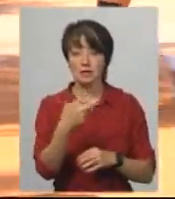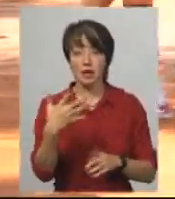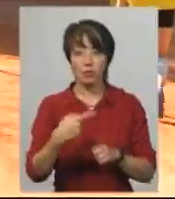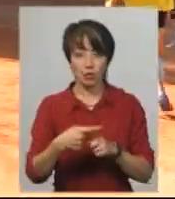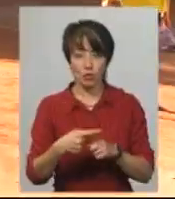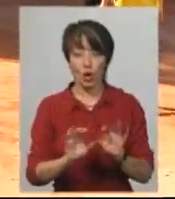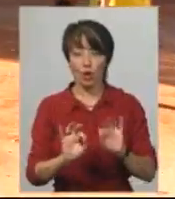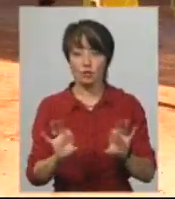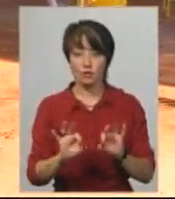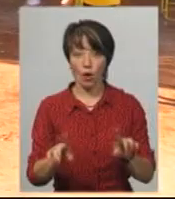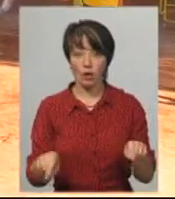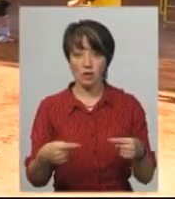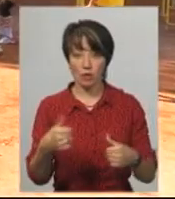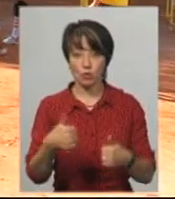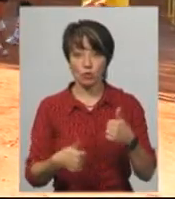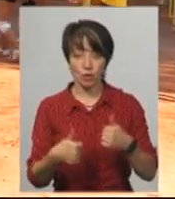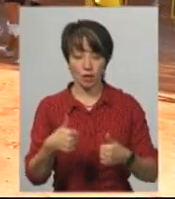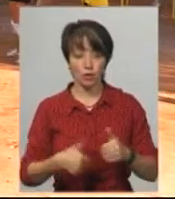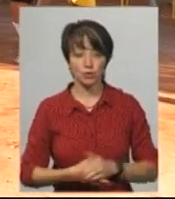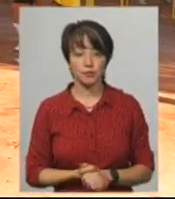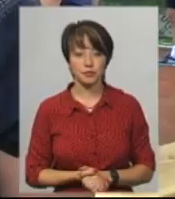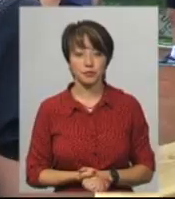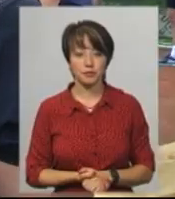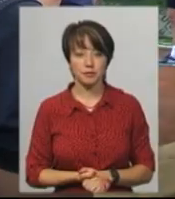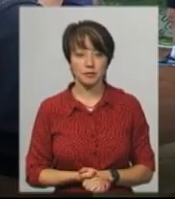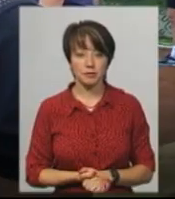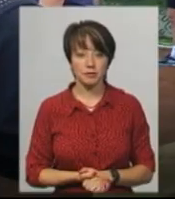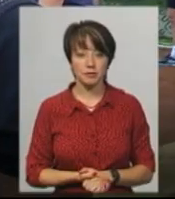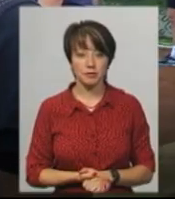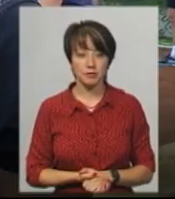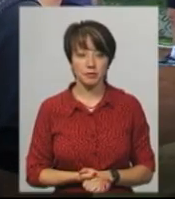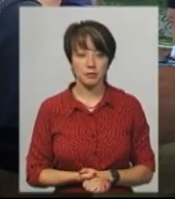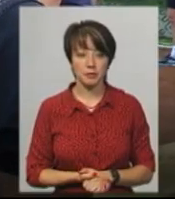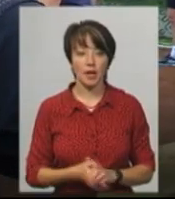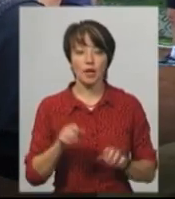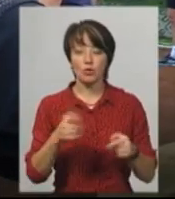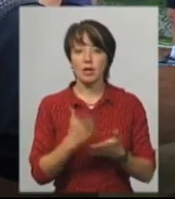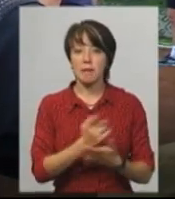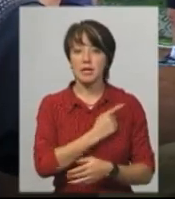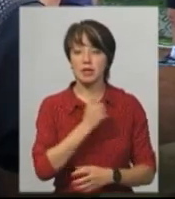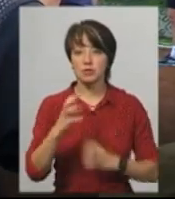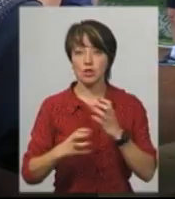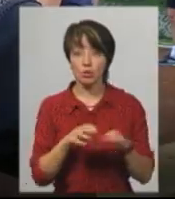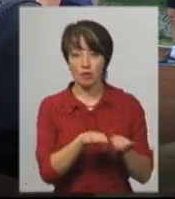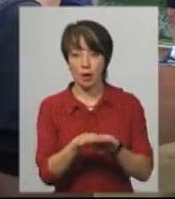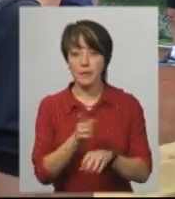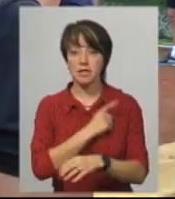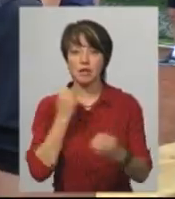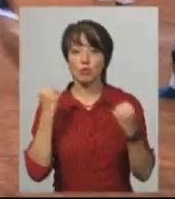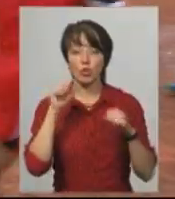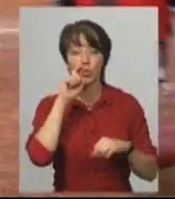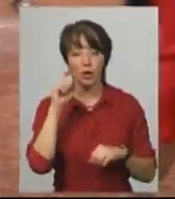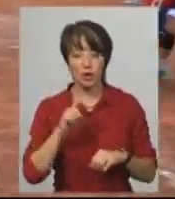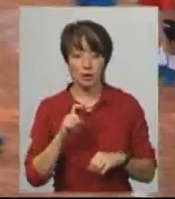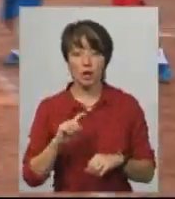35+, розповідає організатор турніру Ольга Вахрамієва. Тут грають майстера міжнародного класу, майстера спорту України.